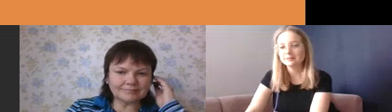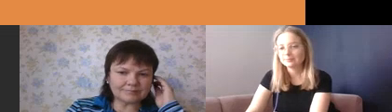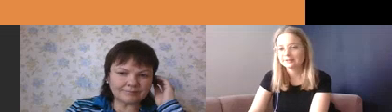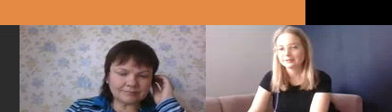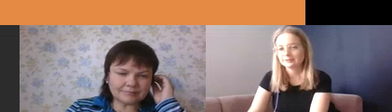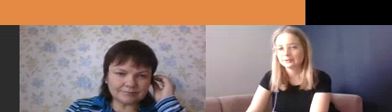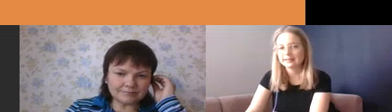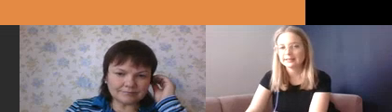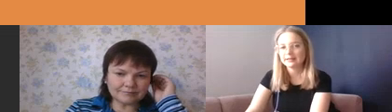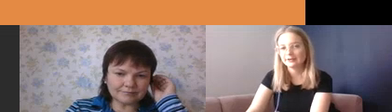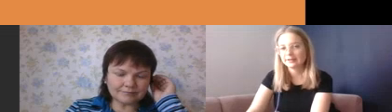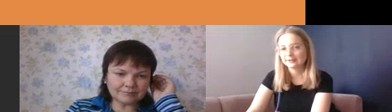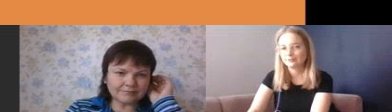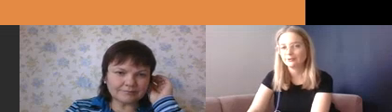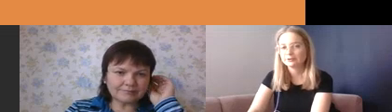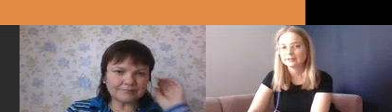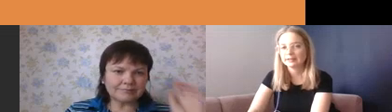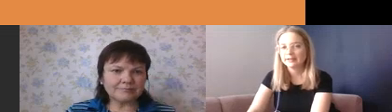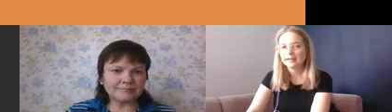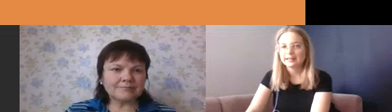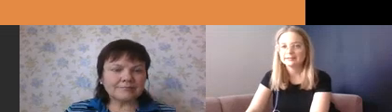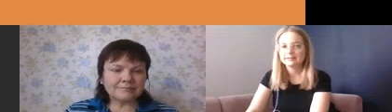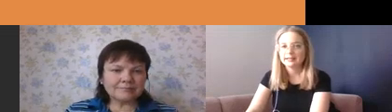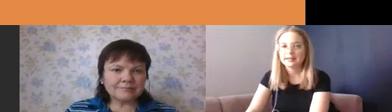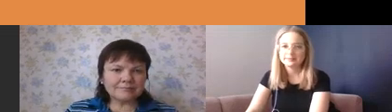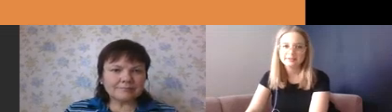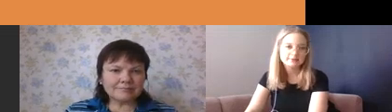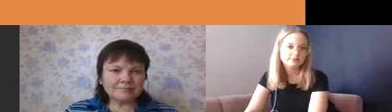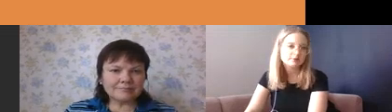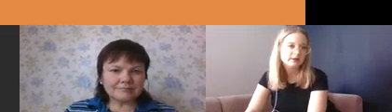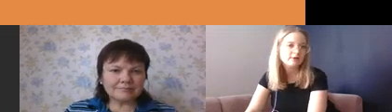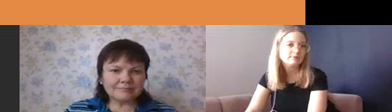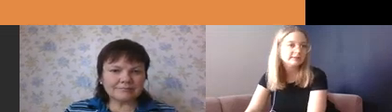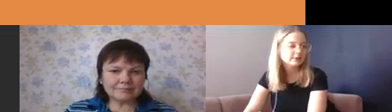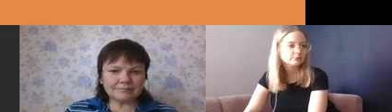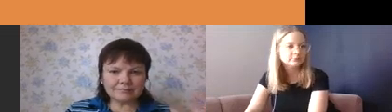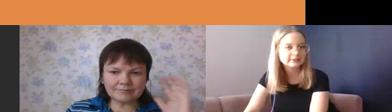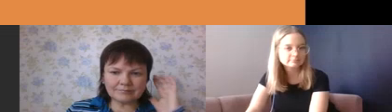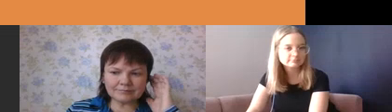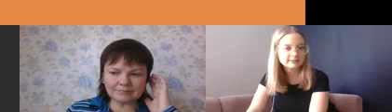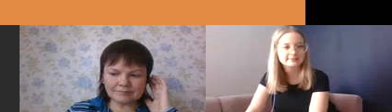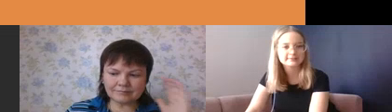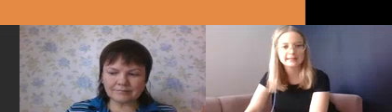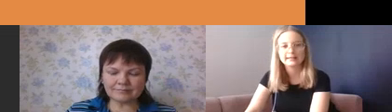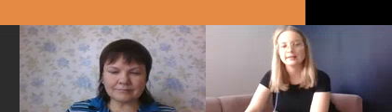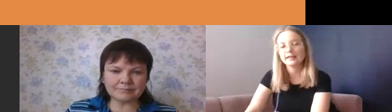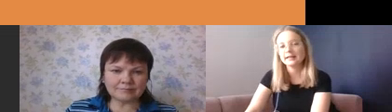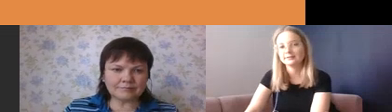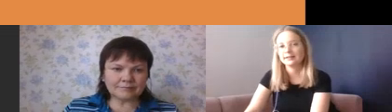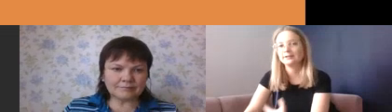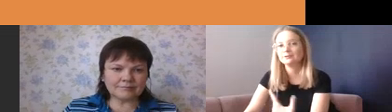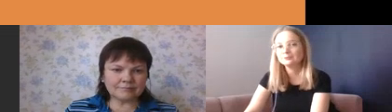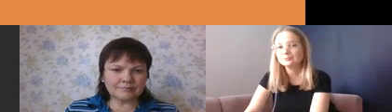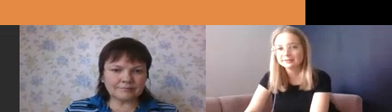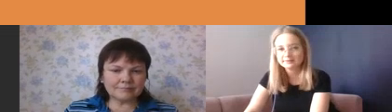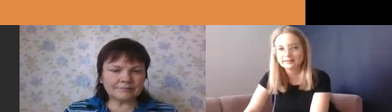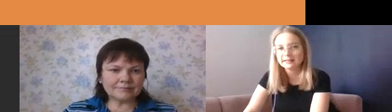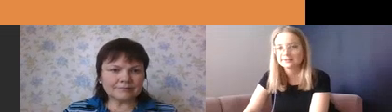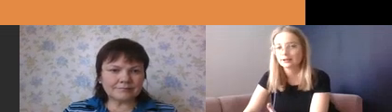aga mis etappidest võibolla see eriala valik nagu koosneb. Et millest võibolla võiks alustada, eks siis see